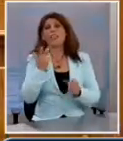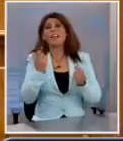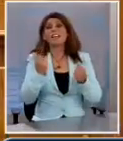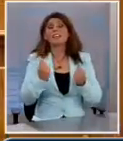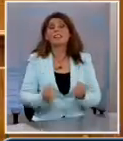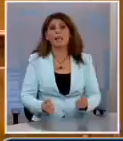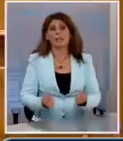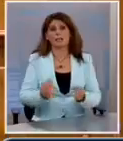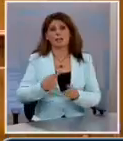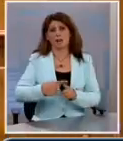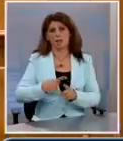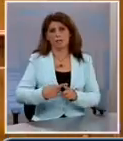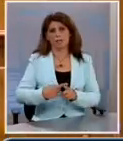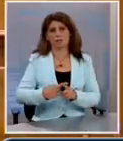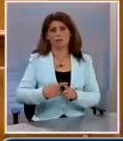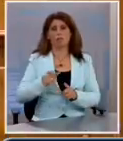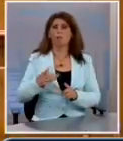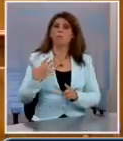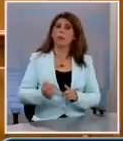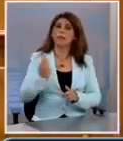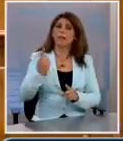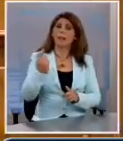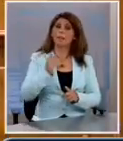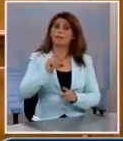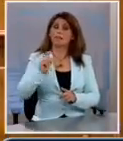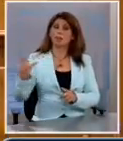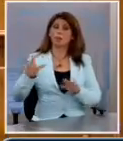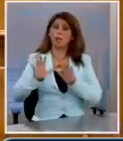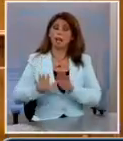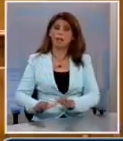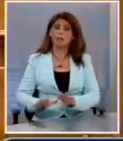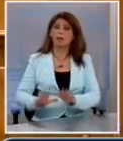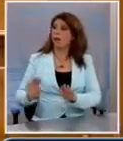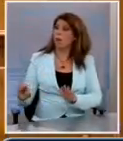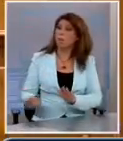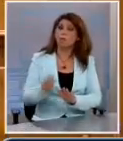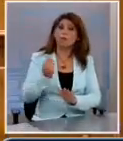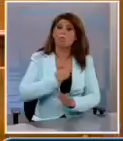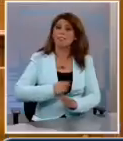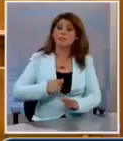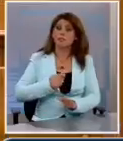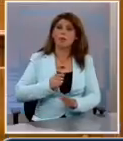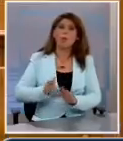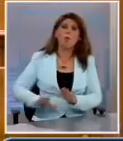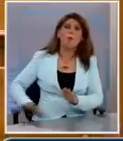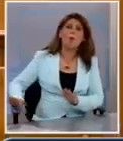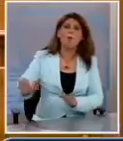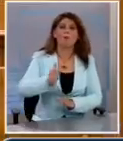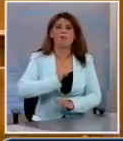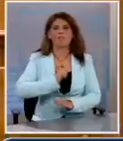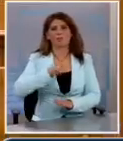αντέχει η χώρα, η οποία έχει 1,5 εκατομμύριο ανέργους που προέρχονται δυστυχώς όλοι από τον ιδιωτικό